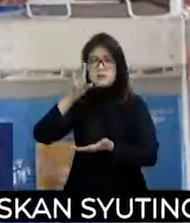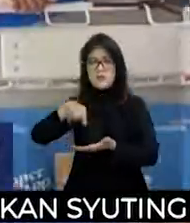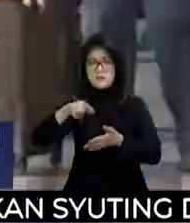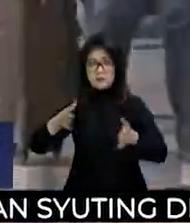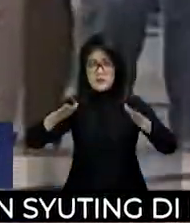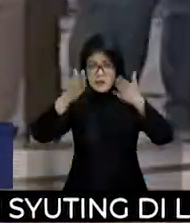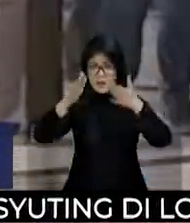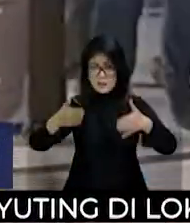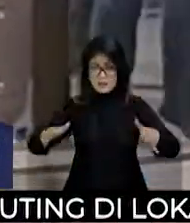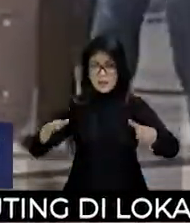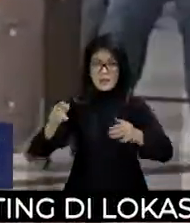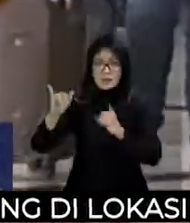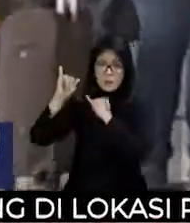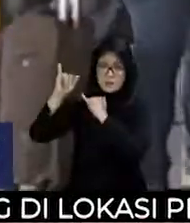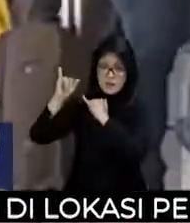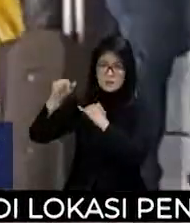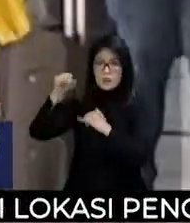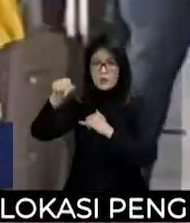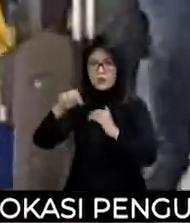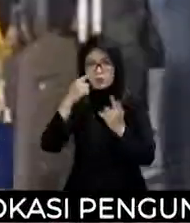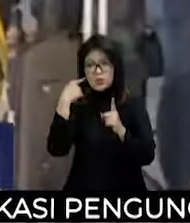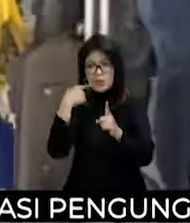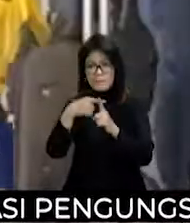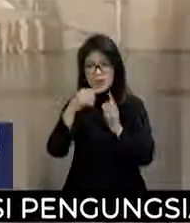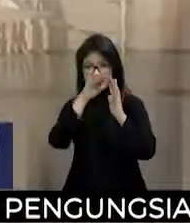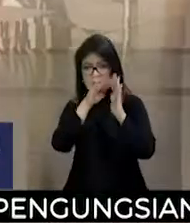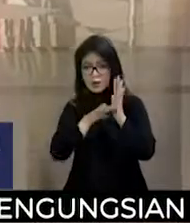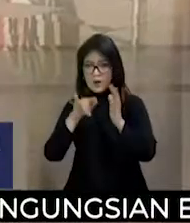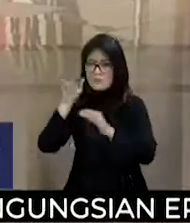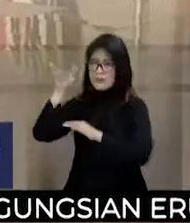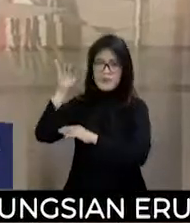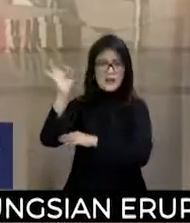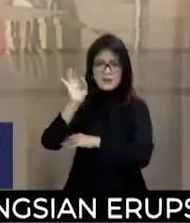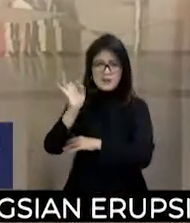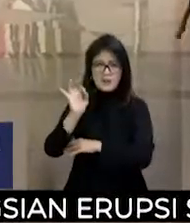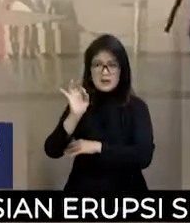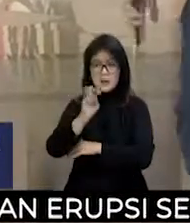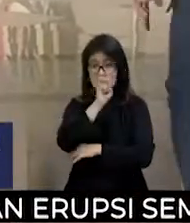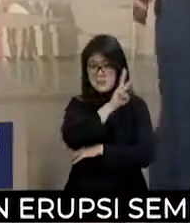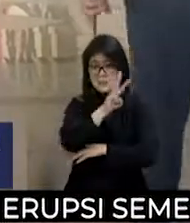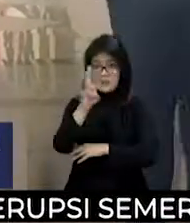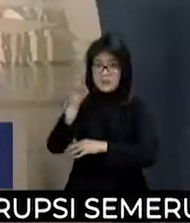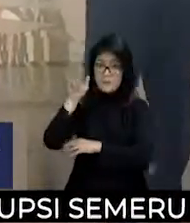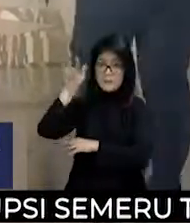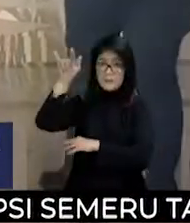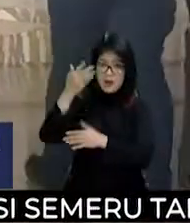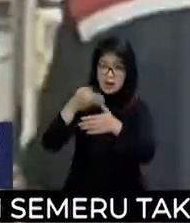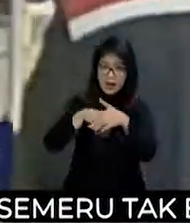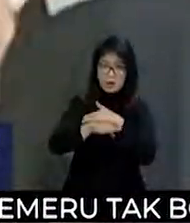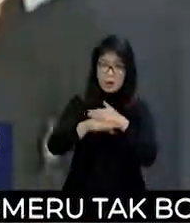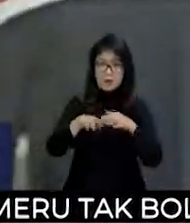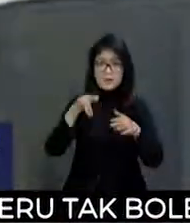penerbangan tambahan atau extra flight melalui Bandara Juanda. 33 penerbangan domestik yang dilayani melalui Bandara Juanda dengan